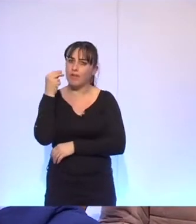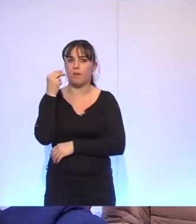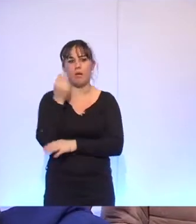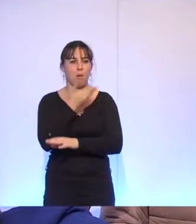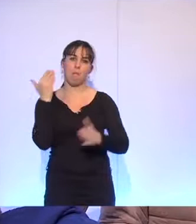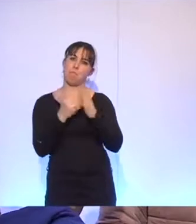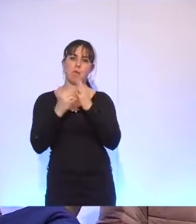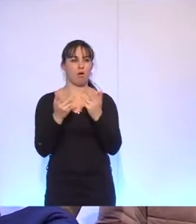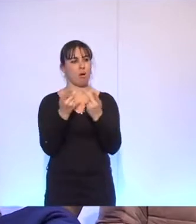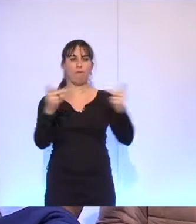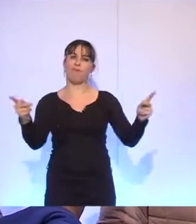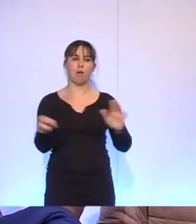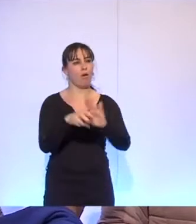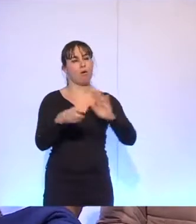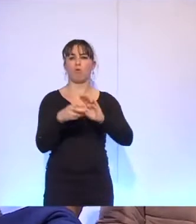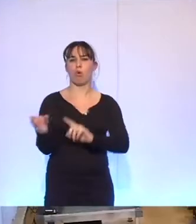dans l'agglomération grenobloise.